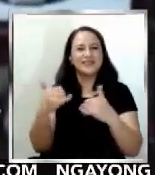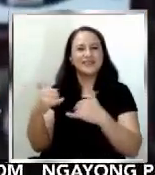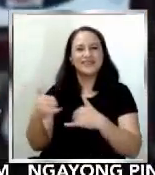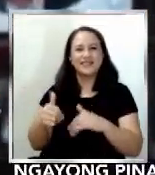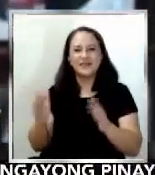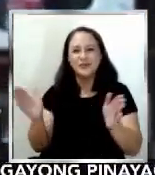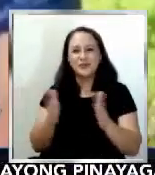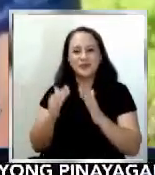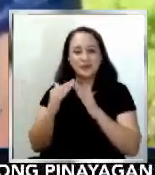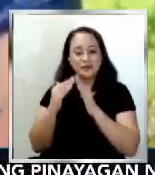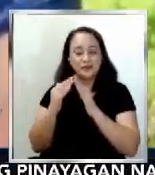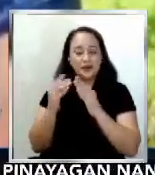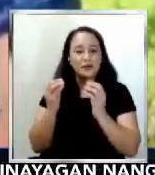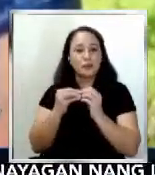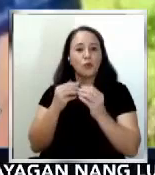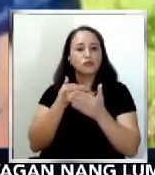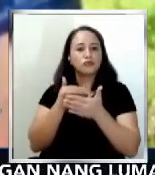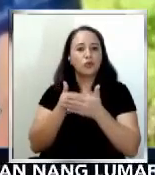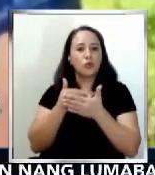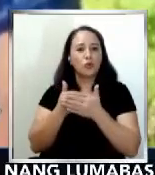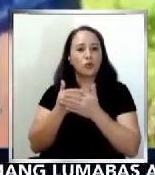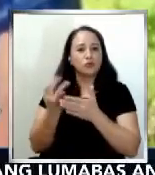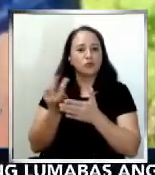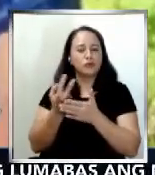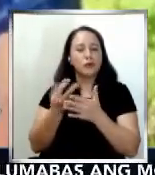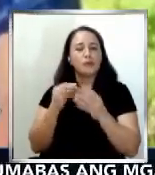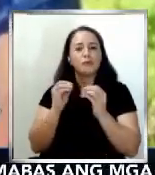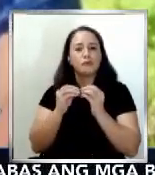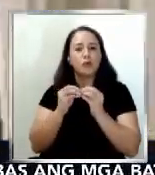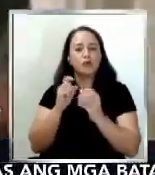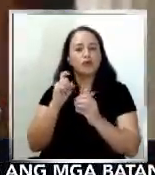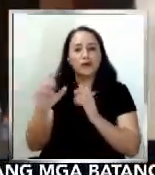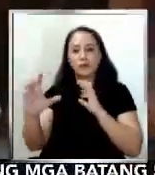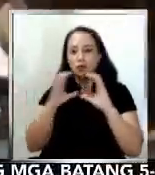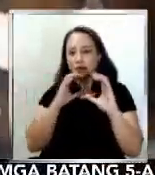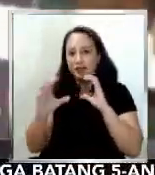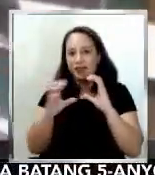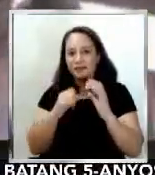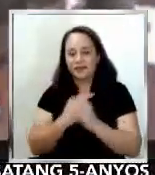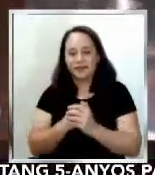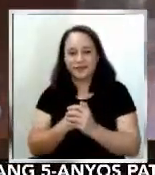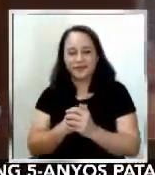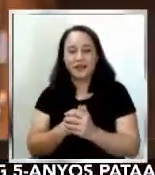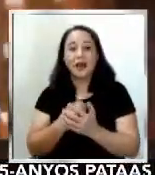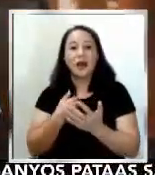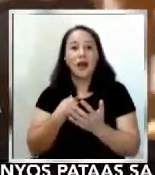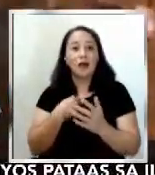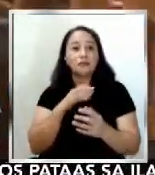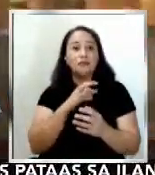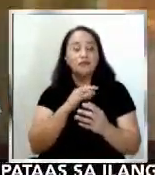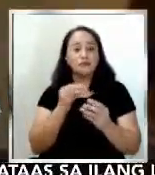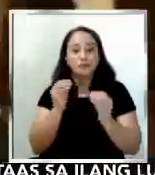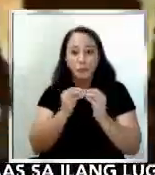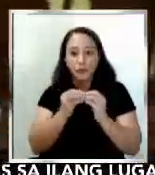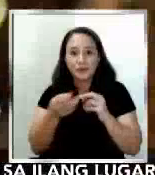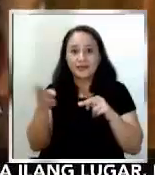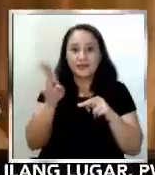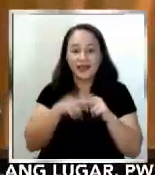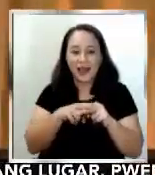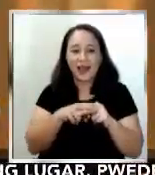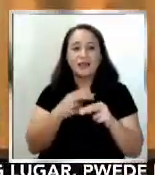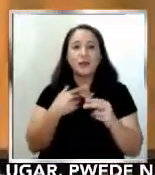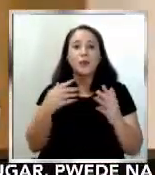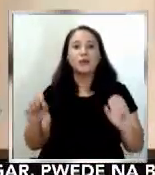Mas naging close kami sa isa't isa at mas mabilis ang communication namin. Bonus pa para sa pamilya na sa bundok sila